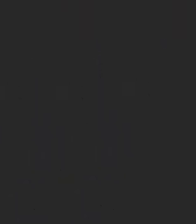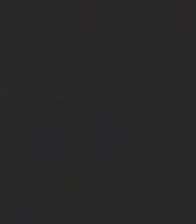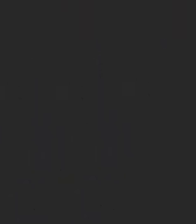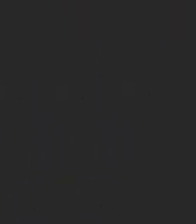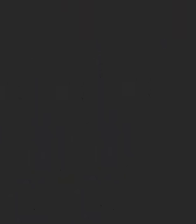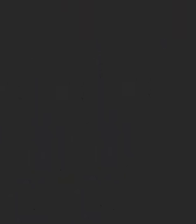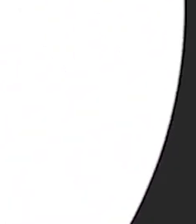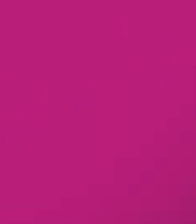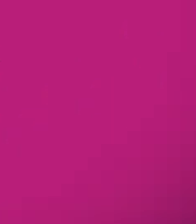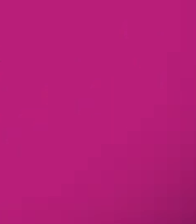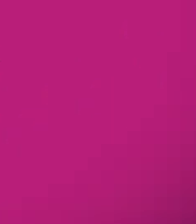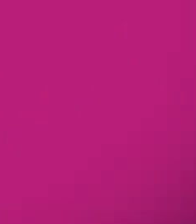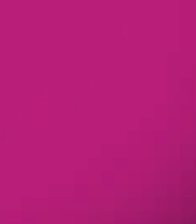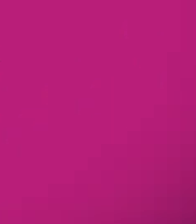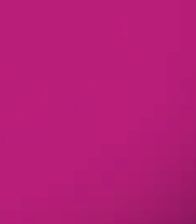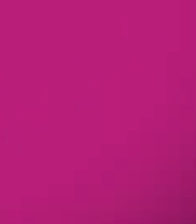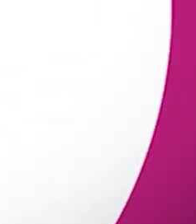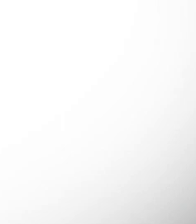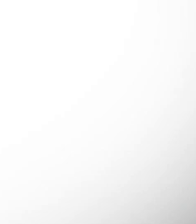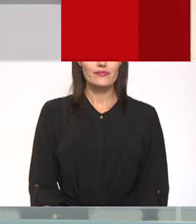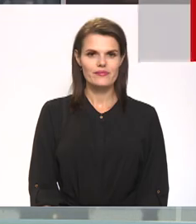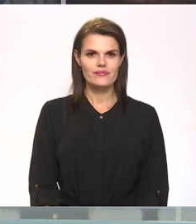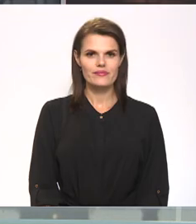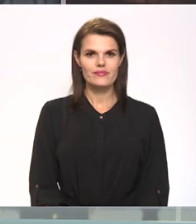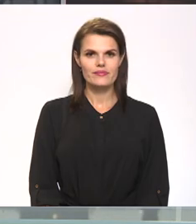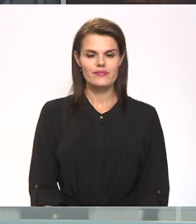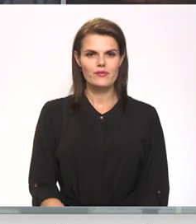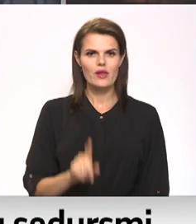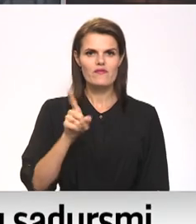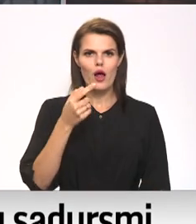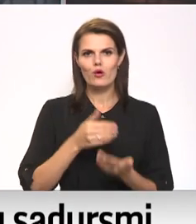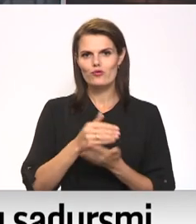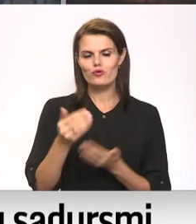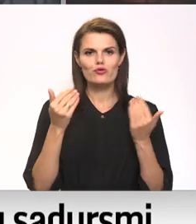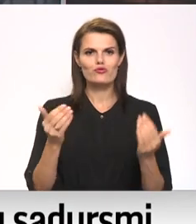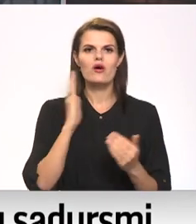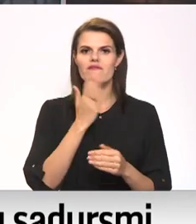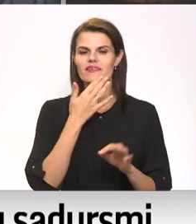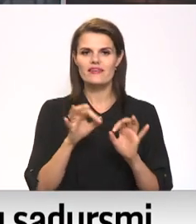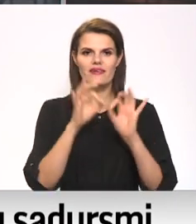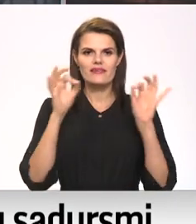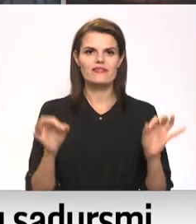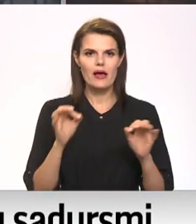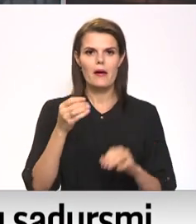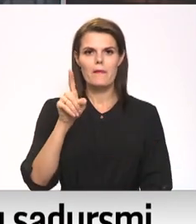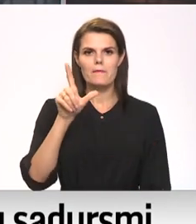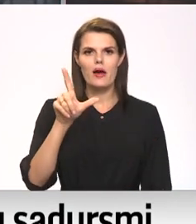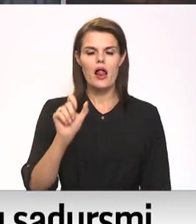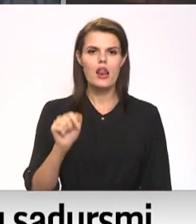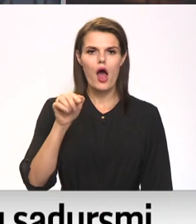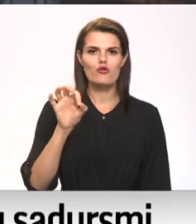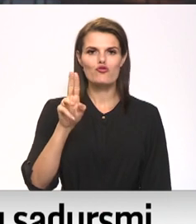Re, viss ēters ir te! Aizvien turpinā šovs ir iesāktie Platonas upes